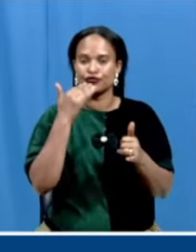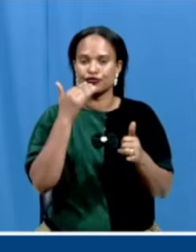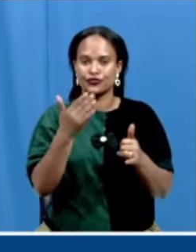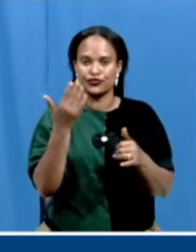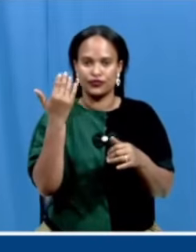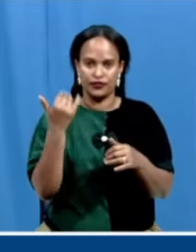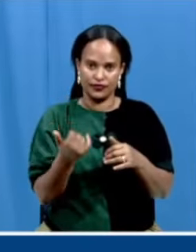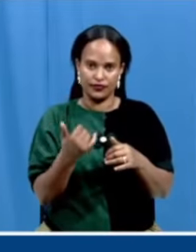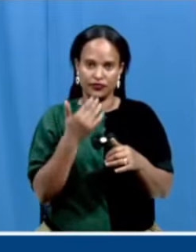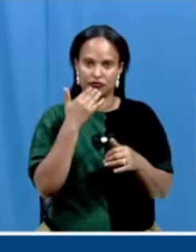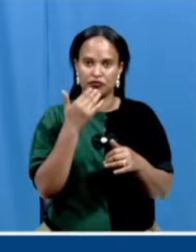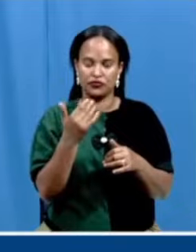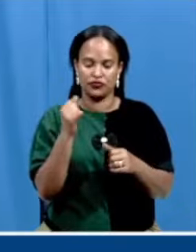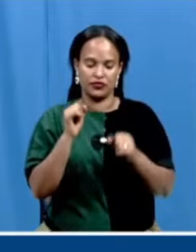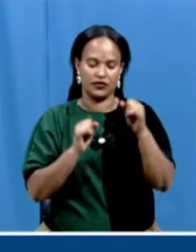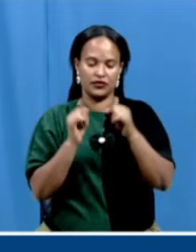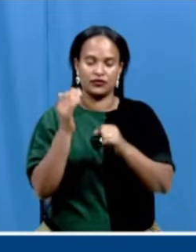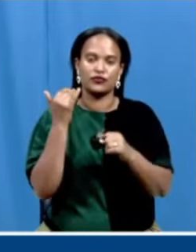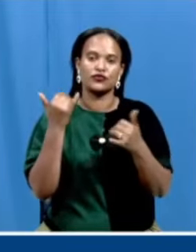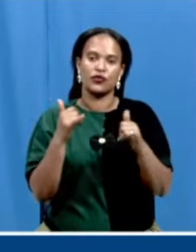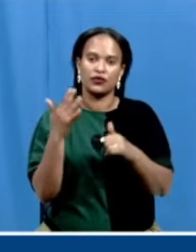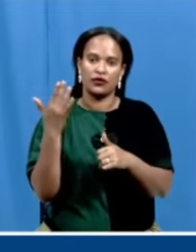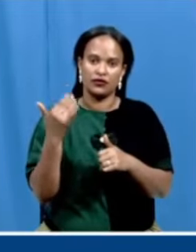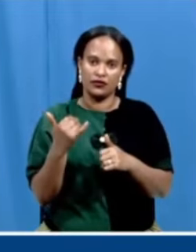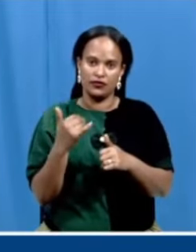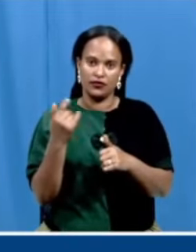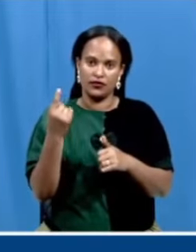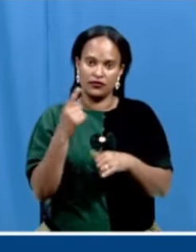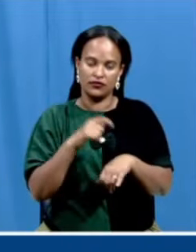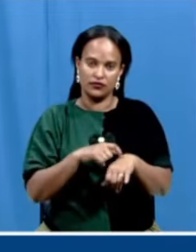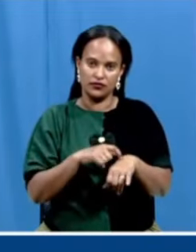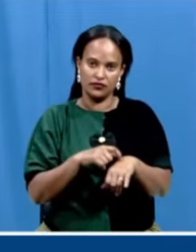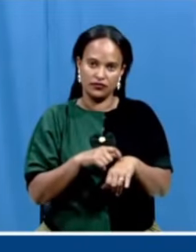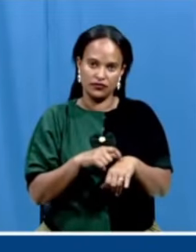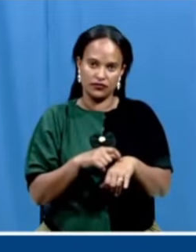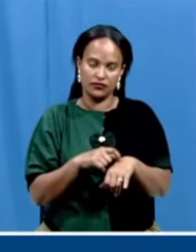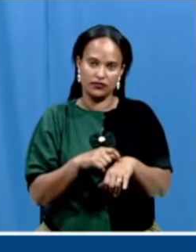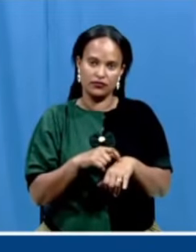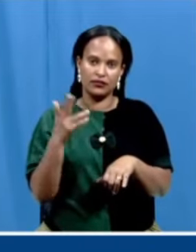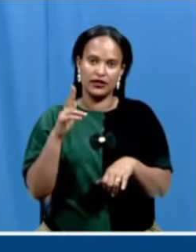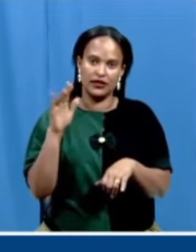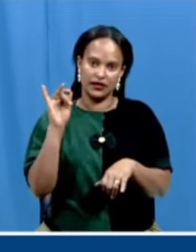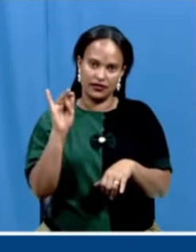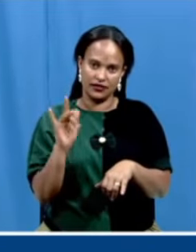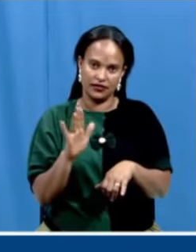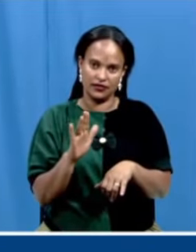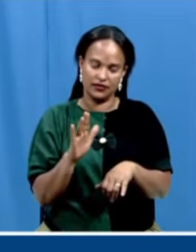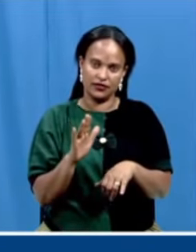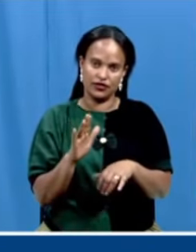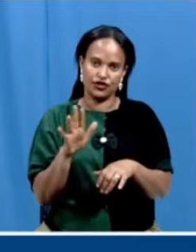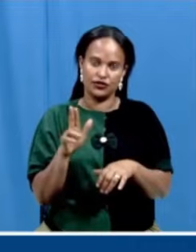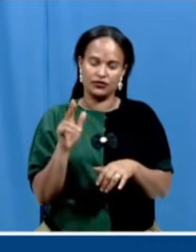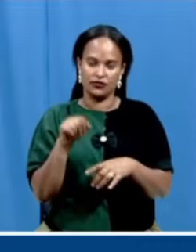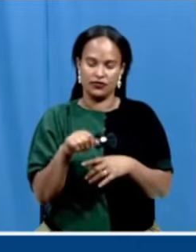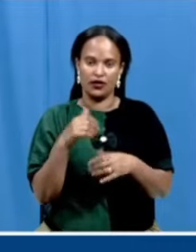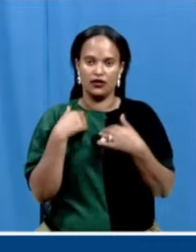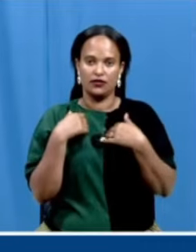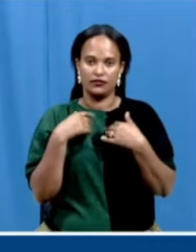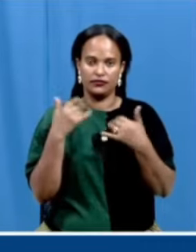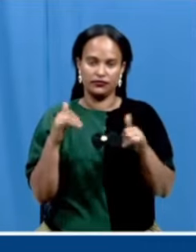ነይሩ። ፅቡቕ ንሕንሕ ዝነበረ ፀዋታ ነይሩ። ሓደሓደ ግዜ ብርኩዕሰ ዕድል እዩ ሸረፍ ስዕሩ ኢሎም ዶ